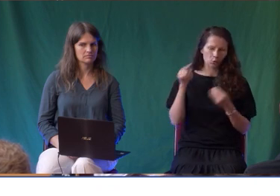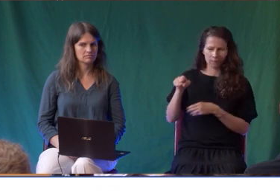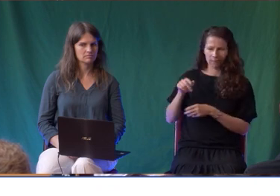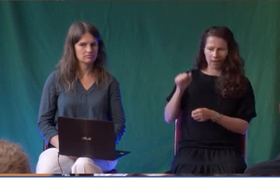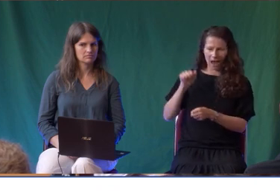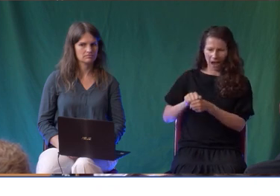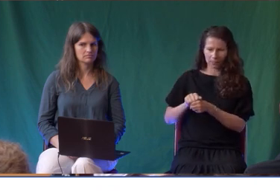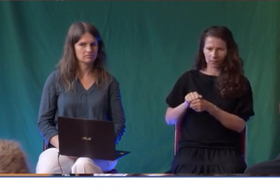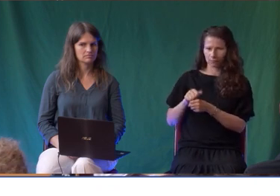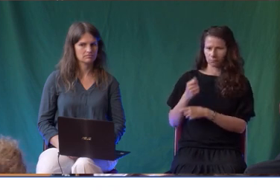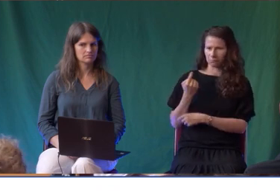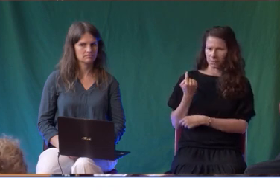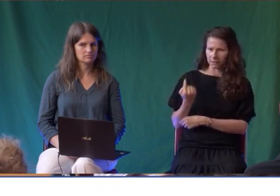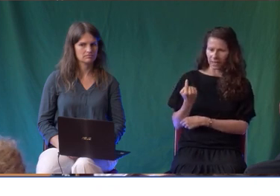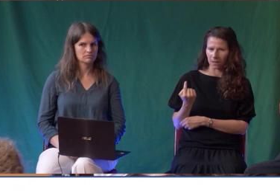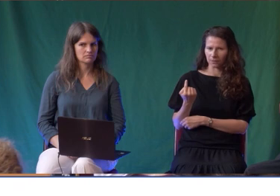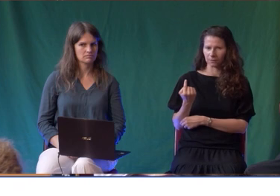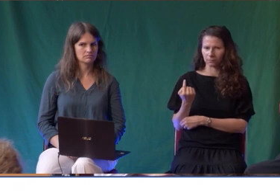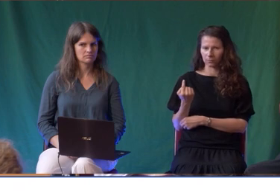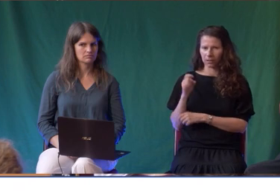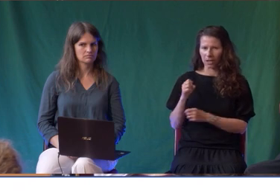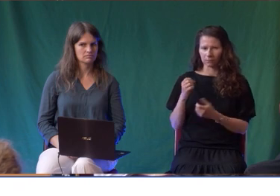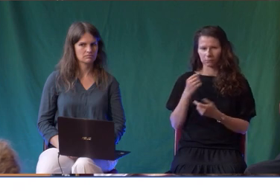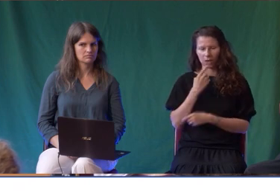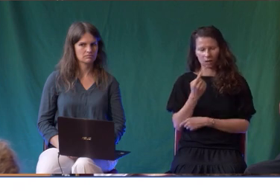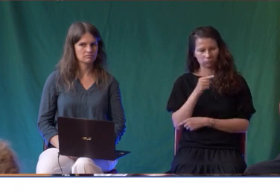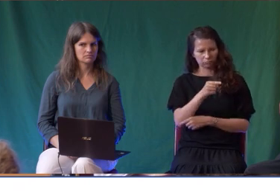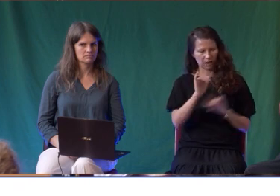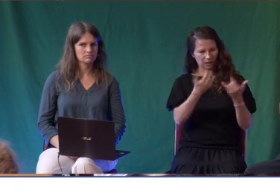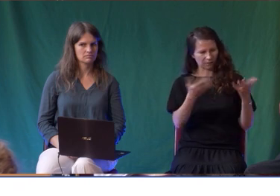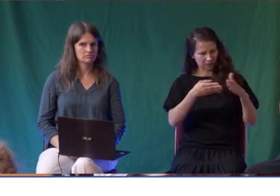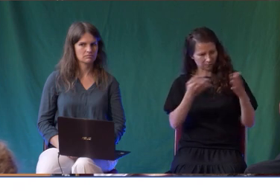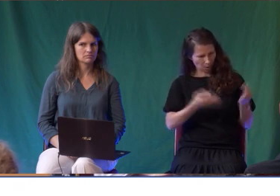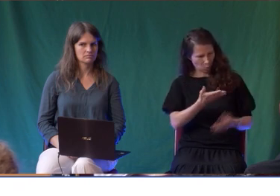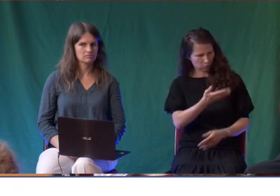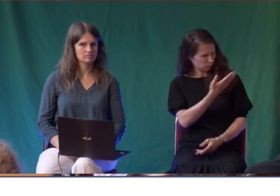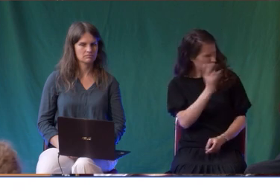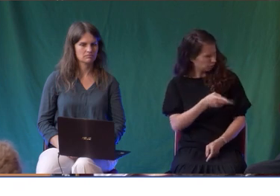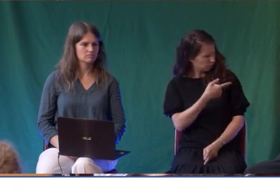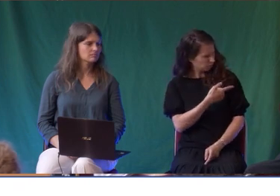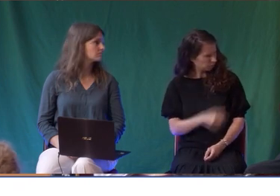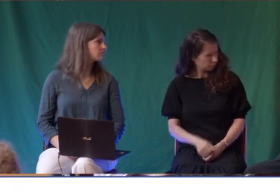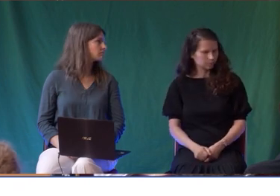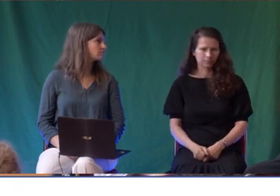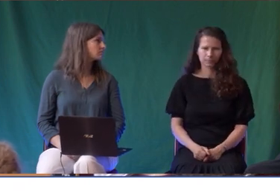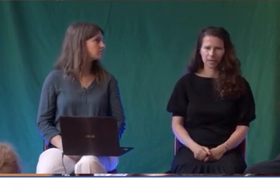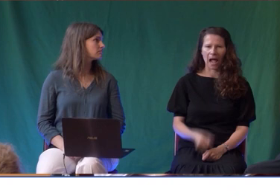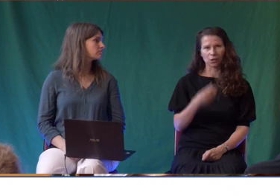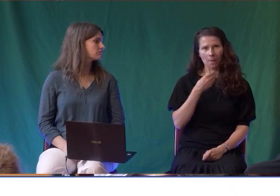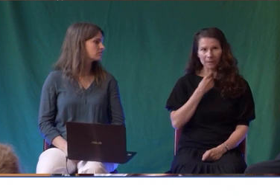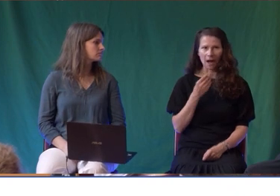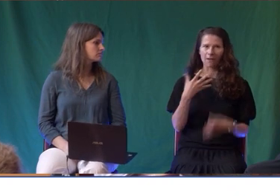sagen was brauchen Eltern ist das richtig es Bedarfs